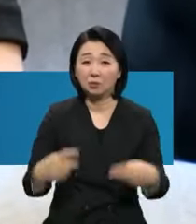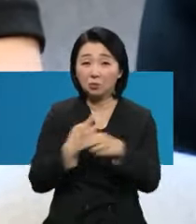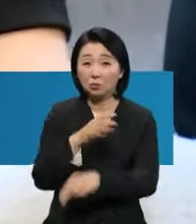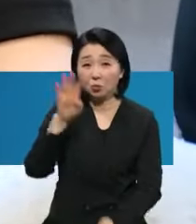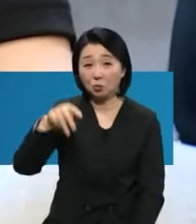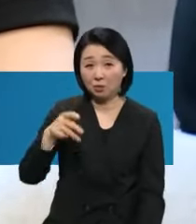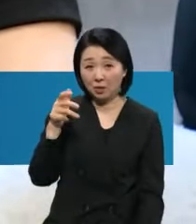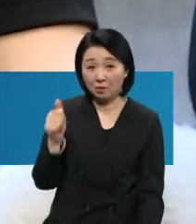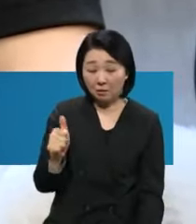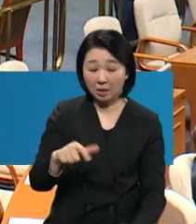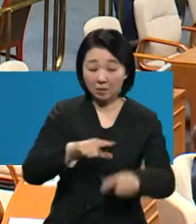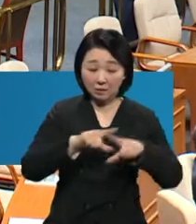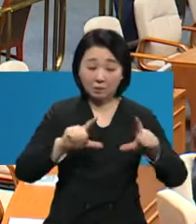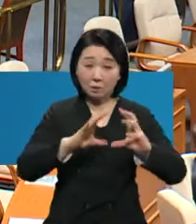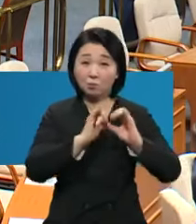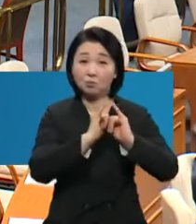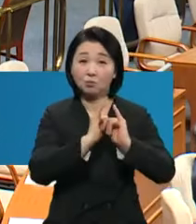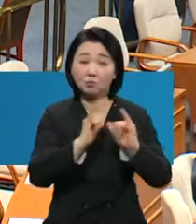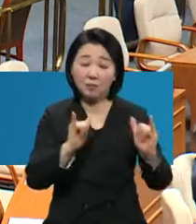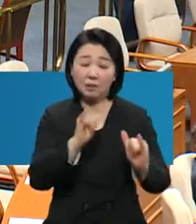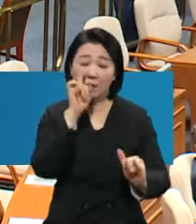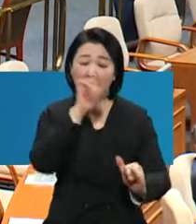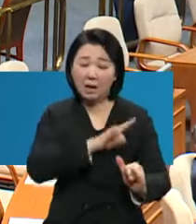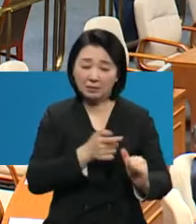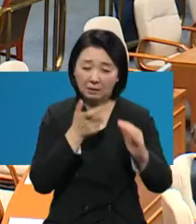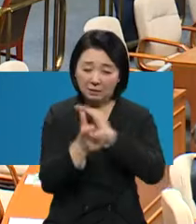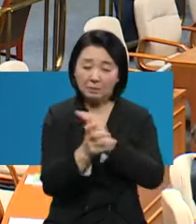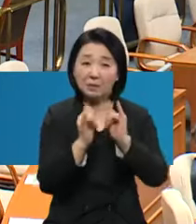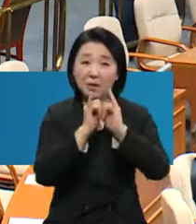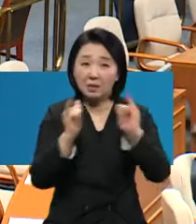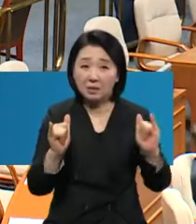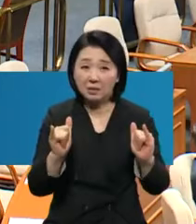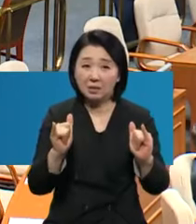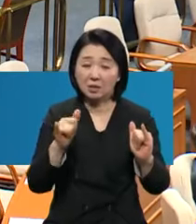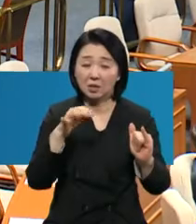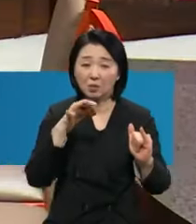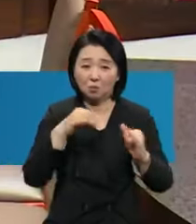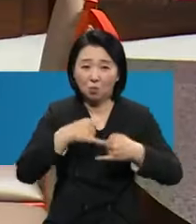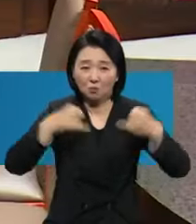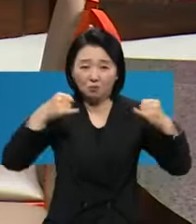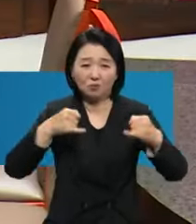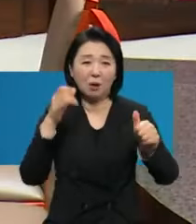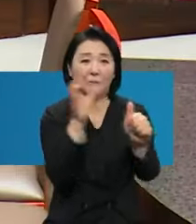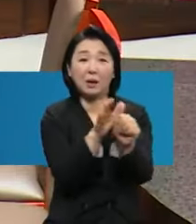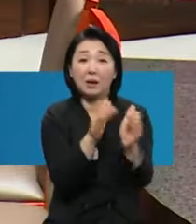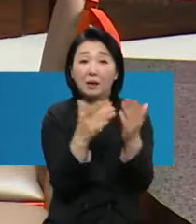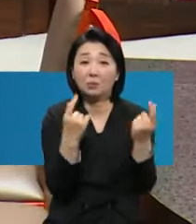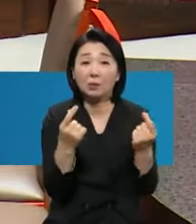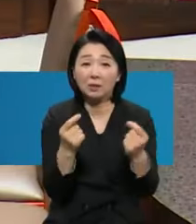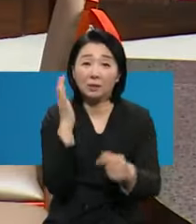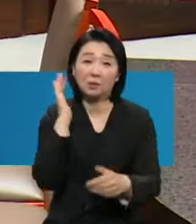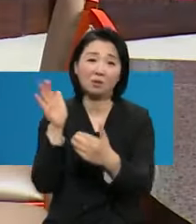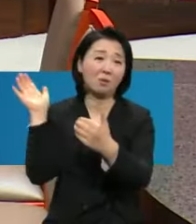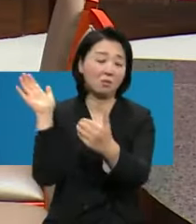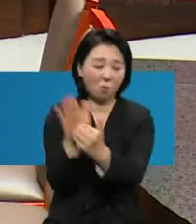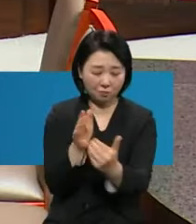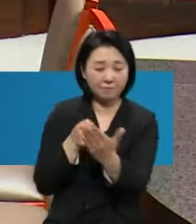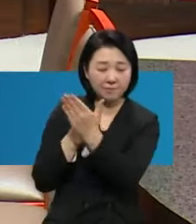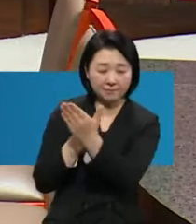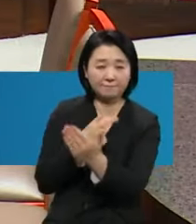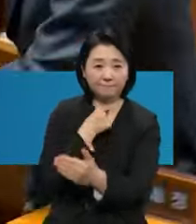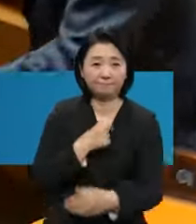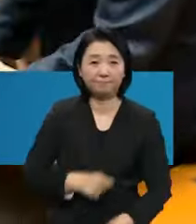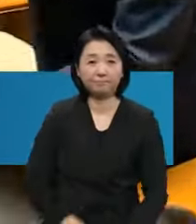국토교통부 장관은 일반 국민의 악성 임대인의 채무를 전가하는 개정안이라면서 대통령의 거부권 행사를